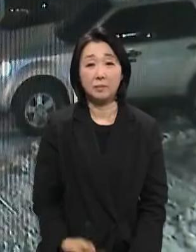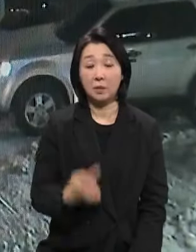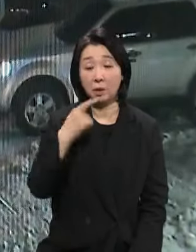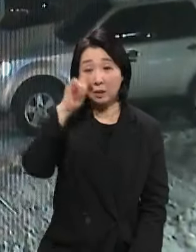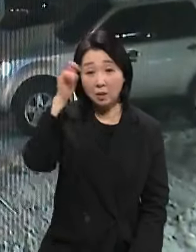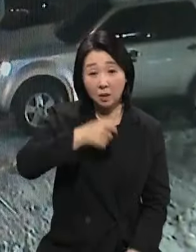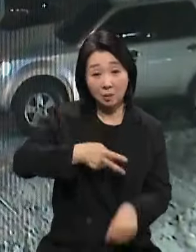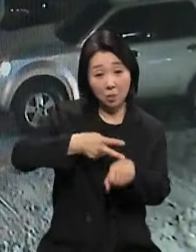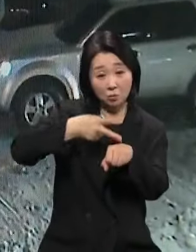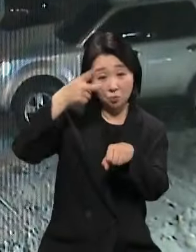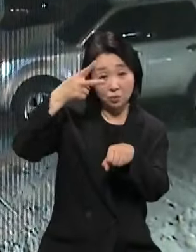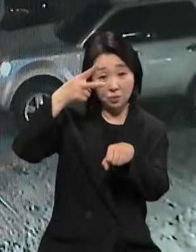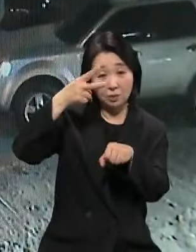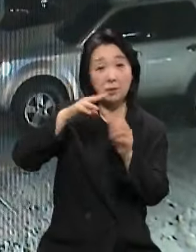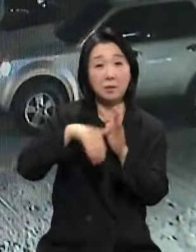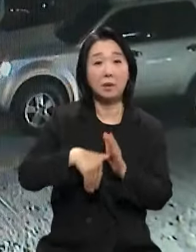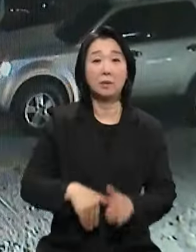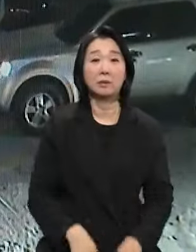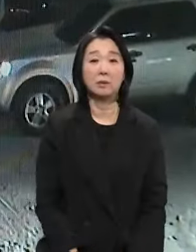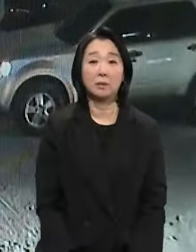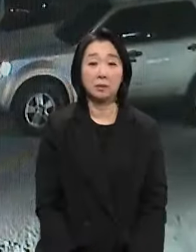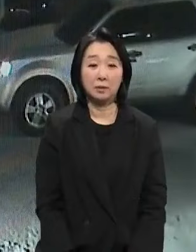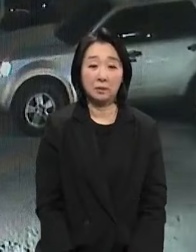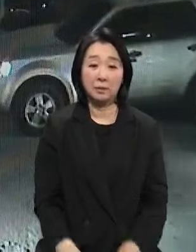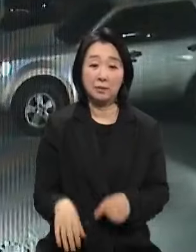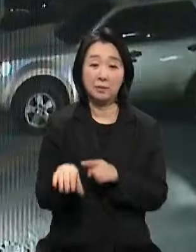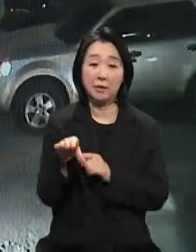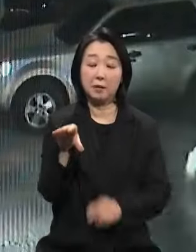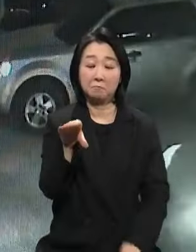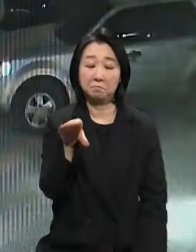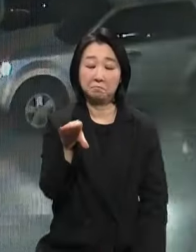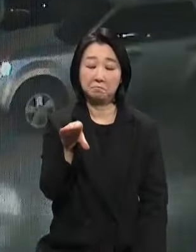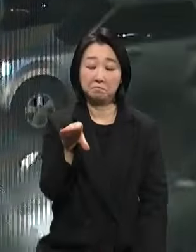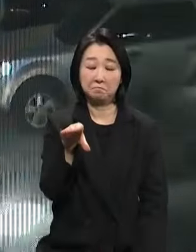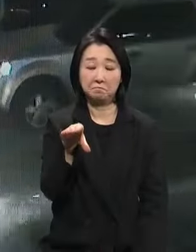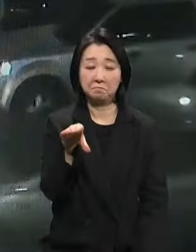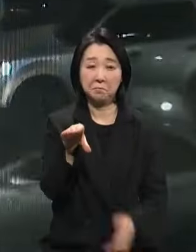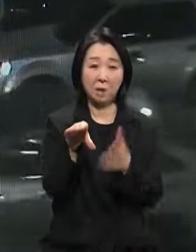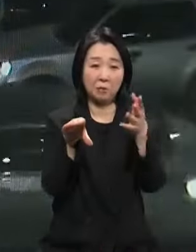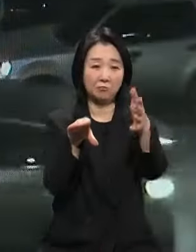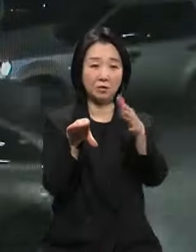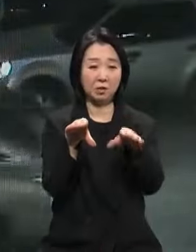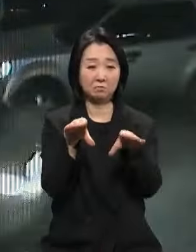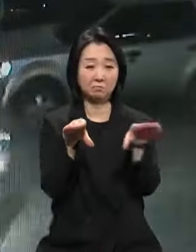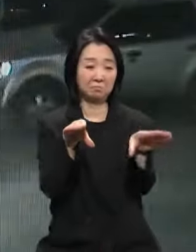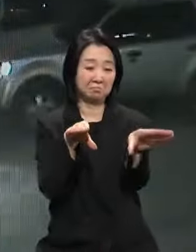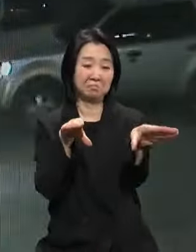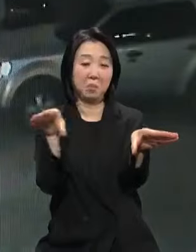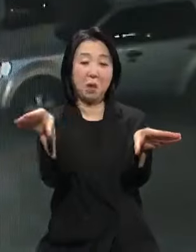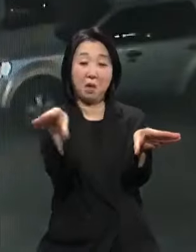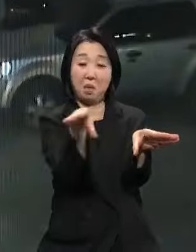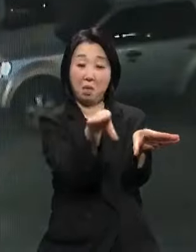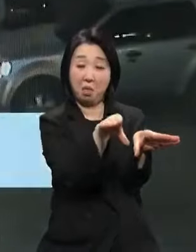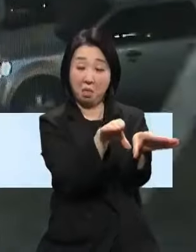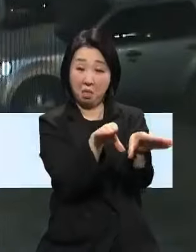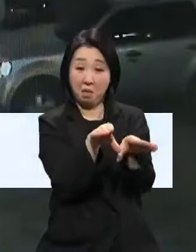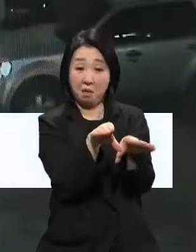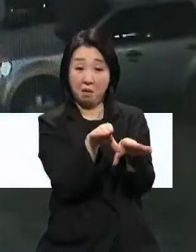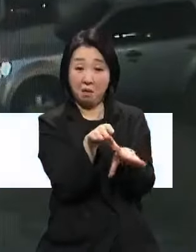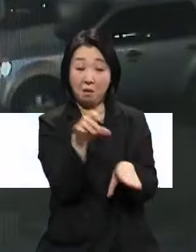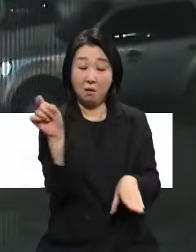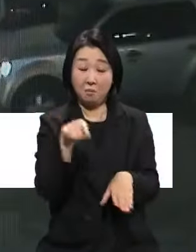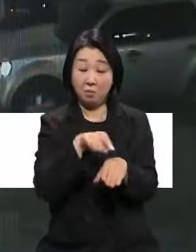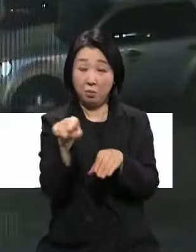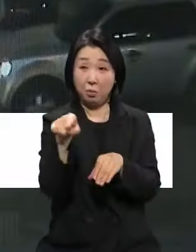새벽 시가 넘은 시간 차량 한대가 아파트 주차장으로 들어옵니다 방을 들더니 갑자기 속도를